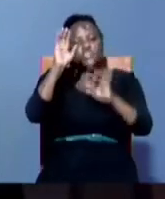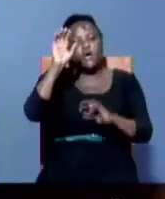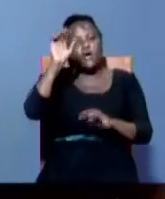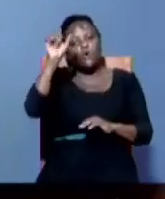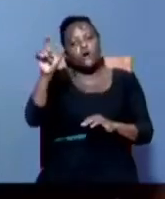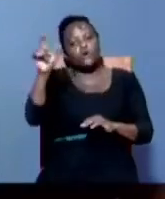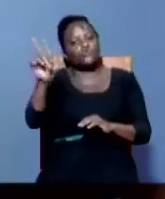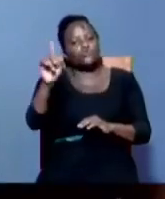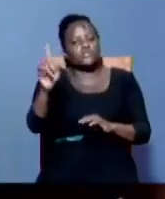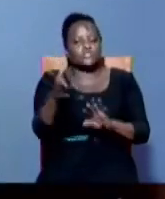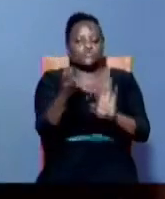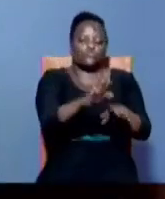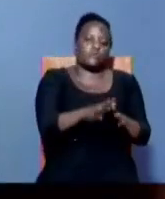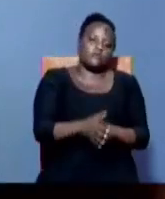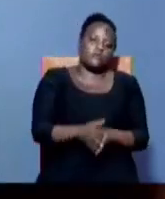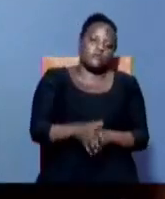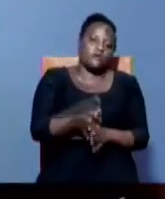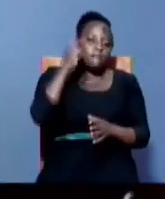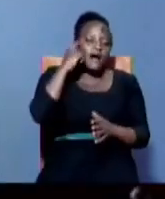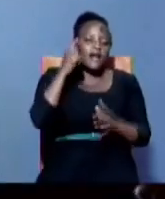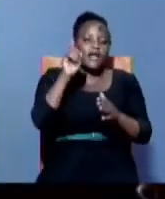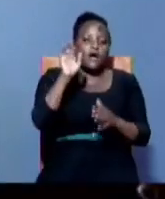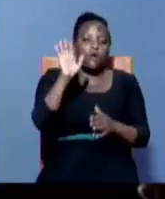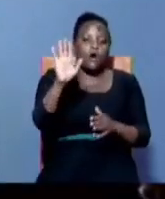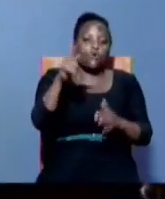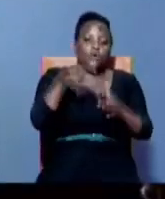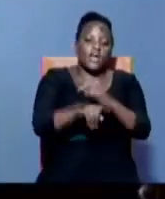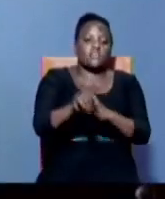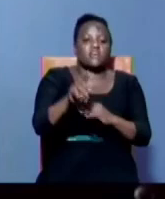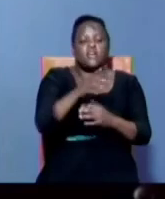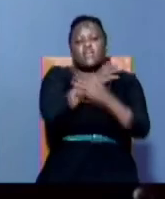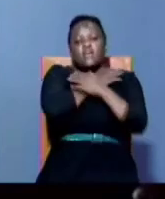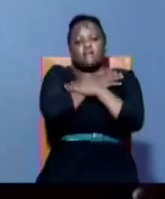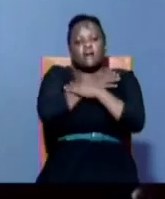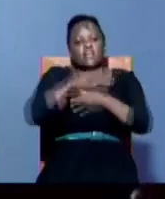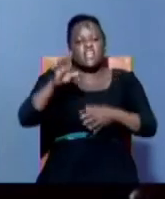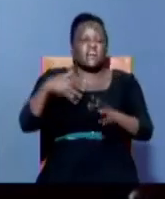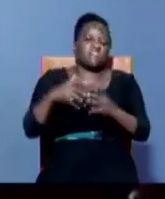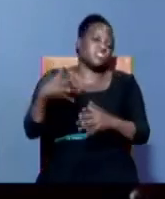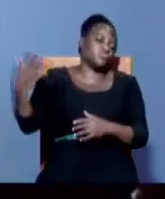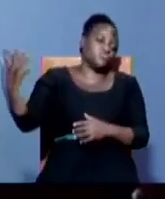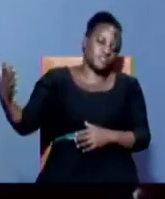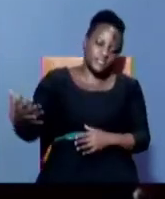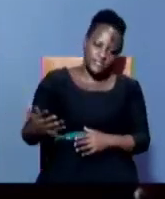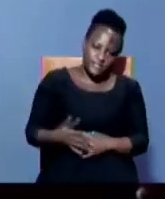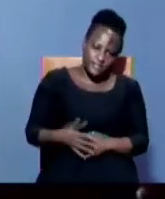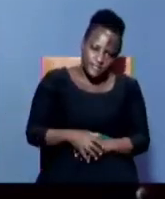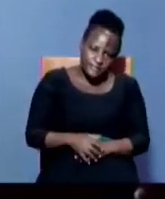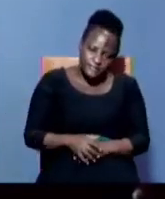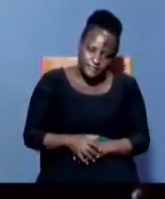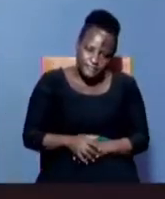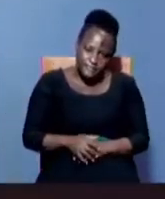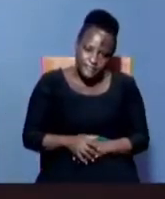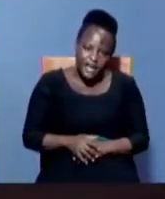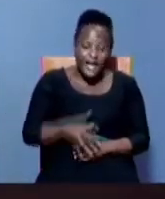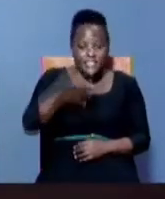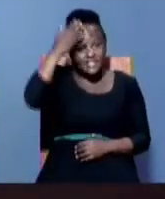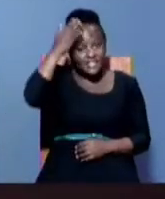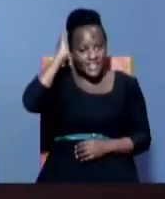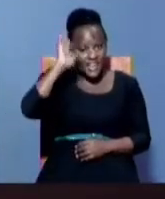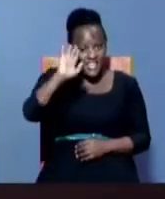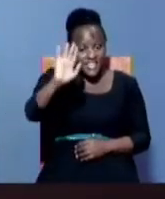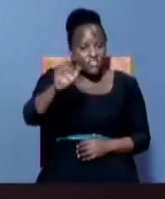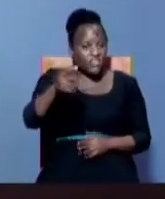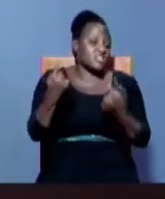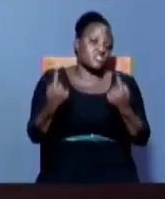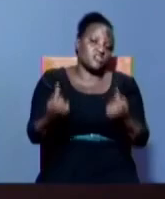wasiue. Maana wako ndani ya neema. Nenda uwe mwanadamu, nenda ufanye na hiki. Yani watasha, yani hata serikali yenyewe na